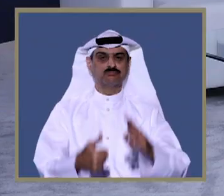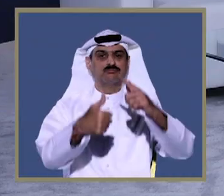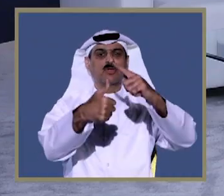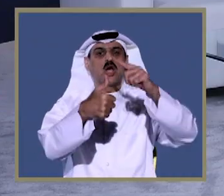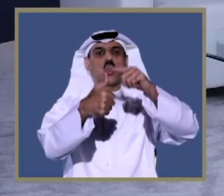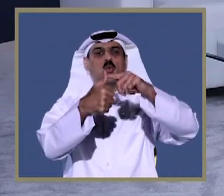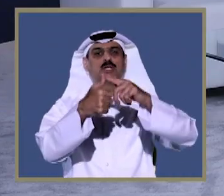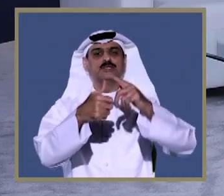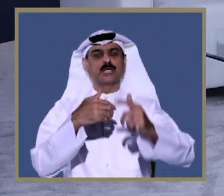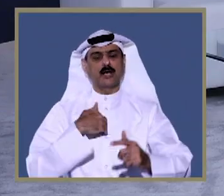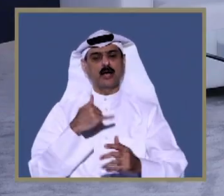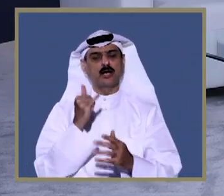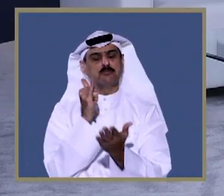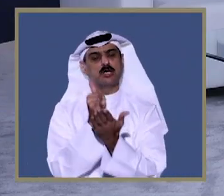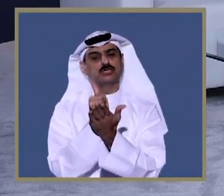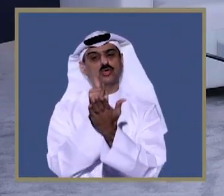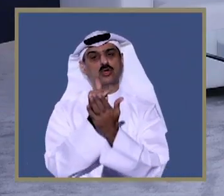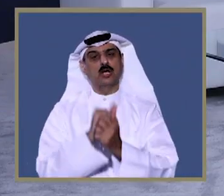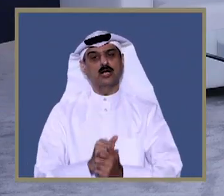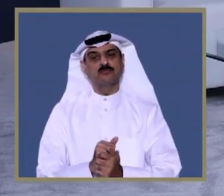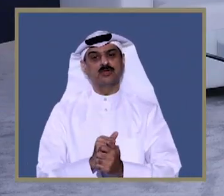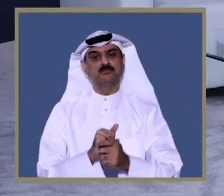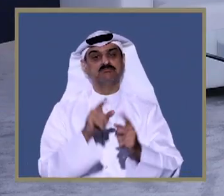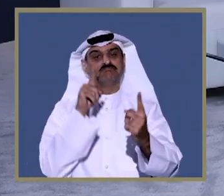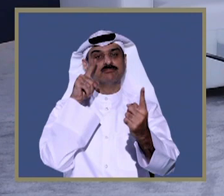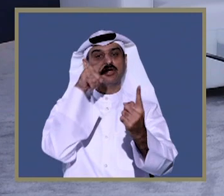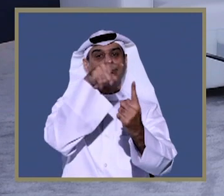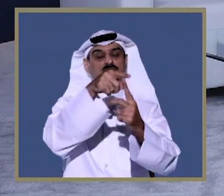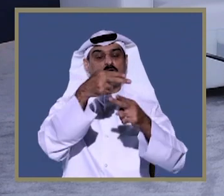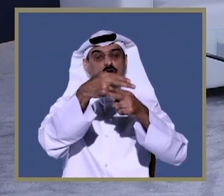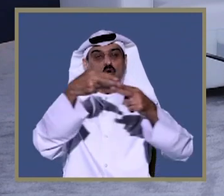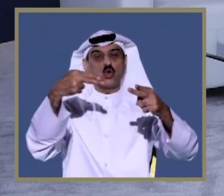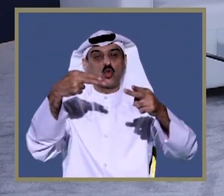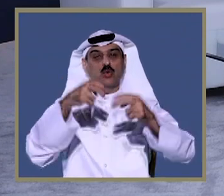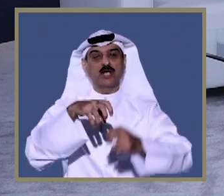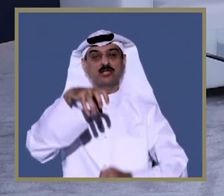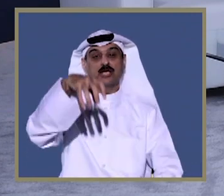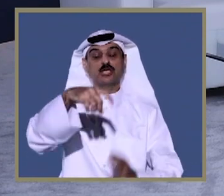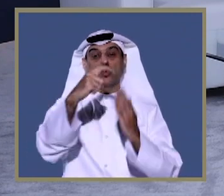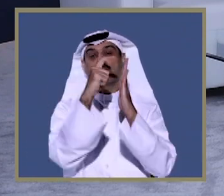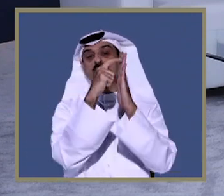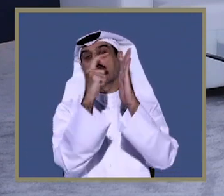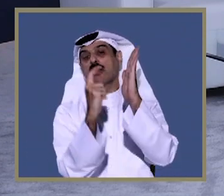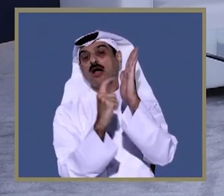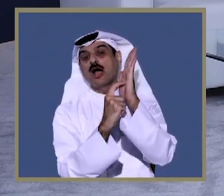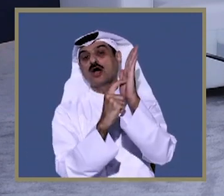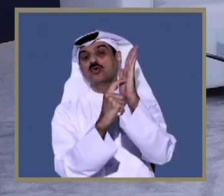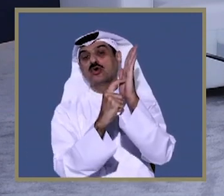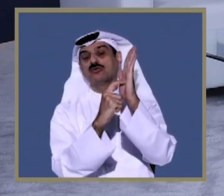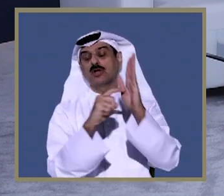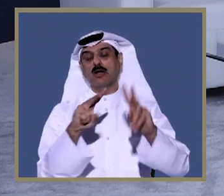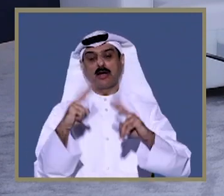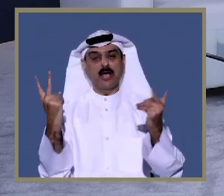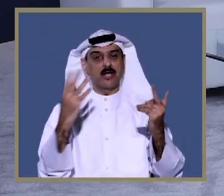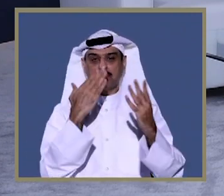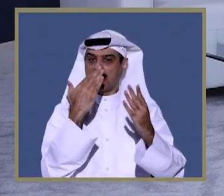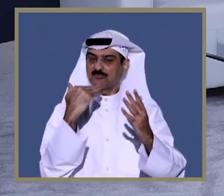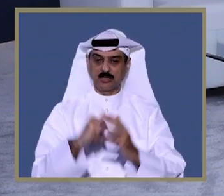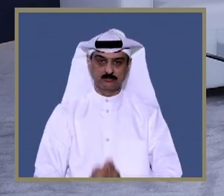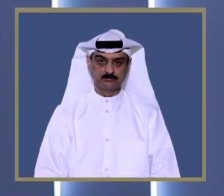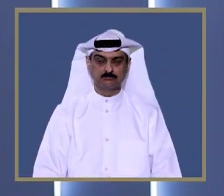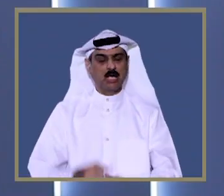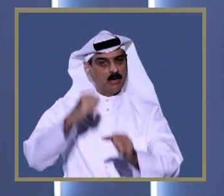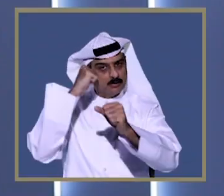من أولوياتي هي نحو الكويت دولة قانون بلا